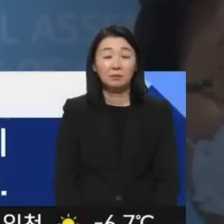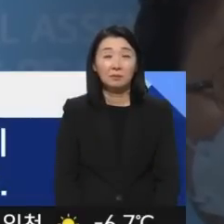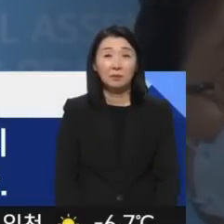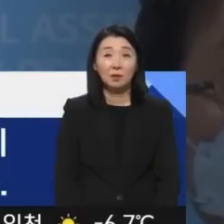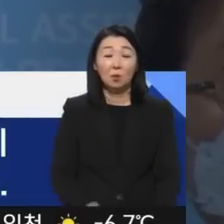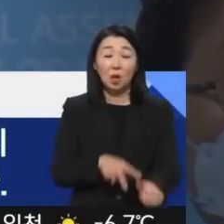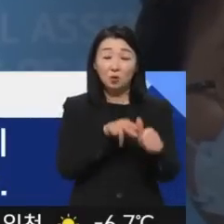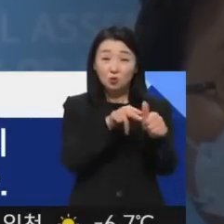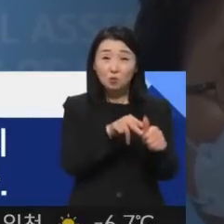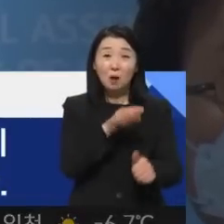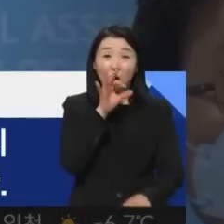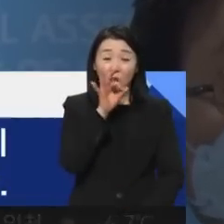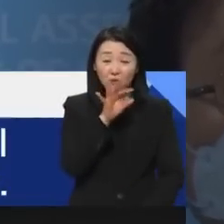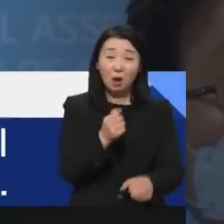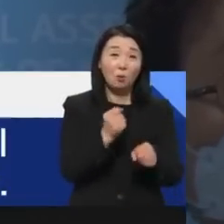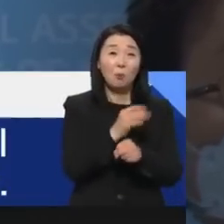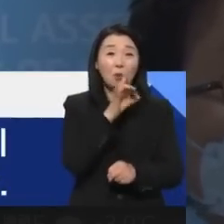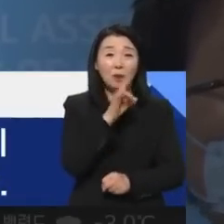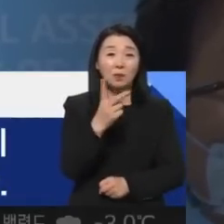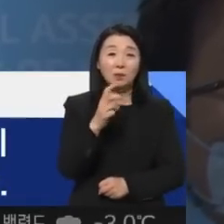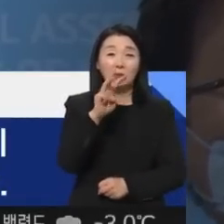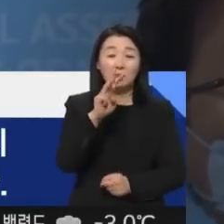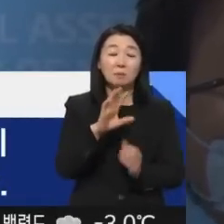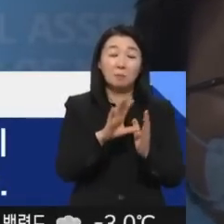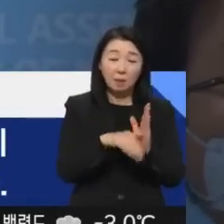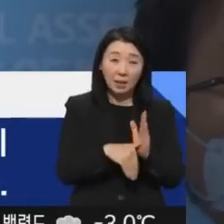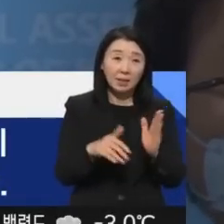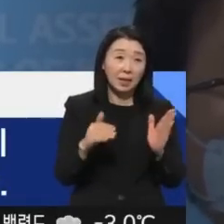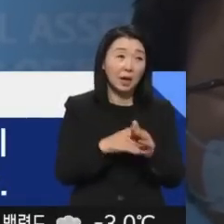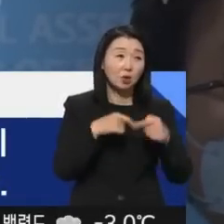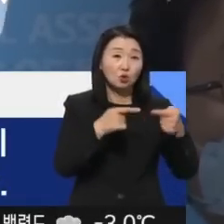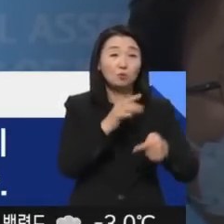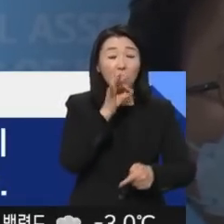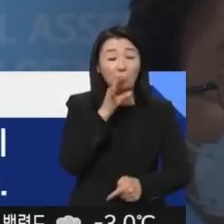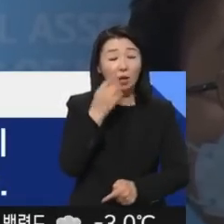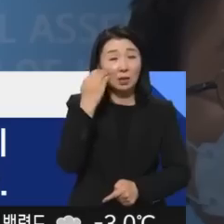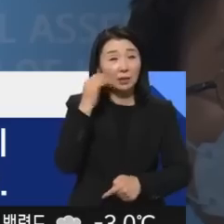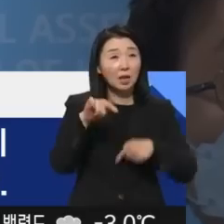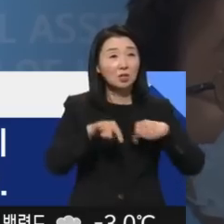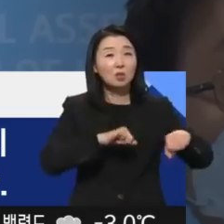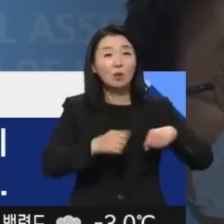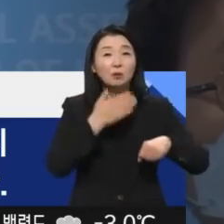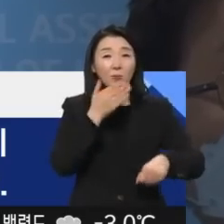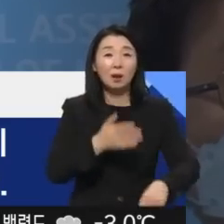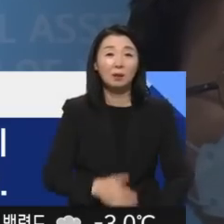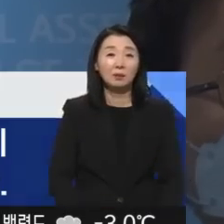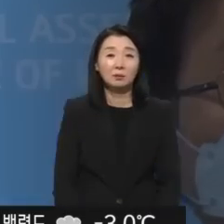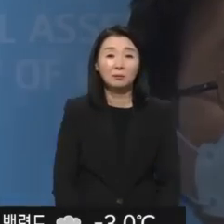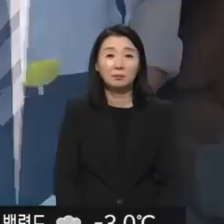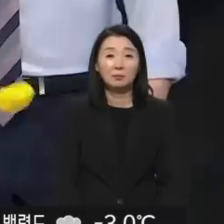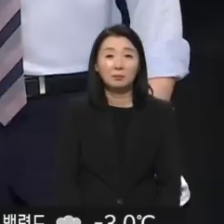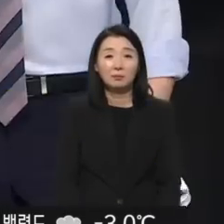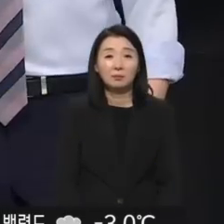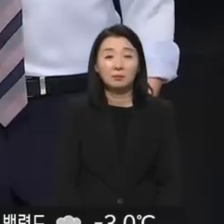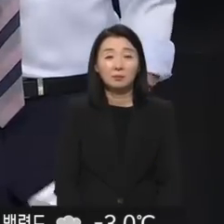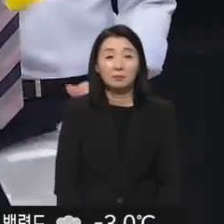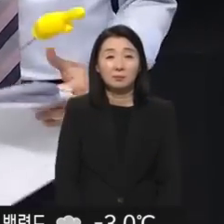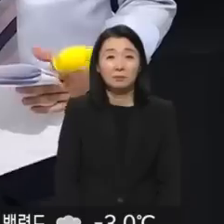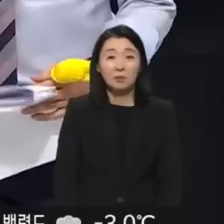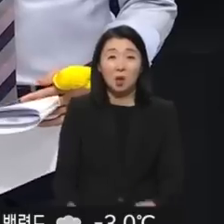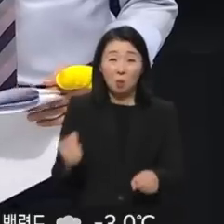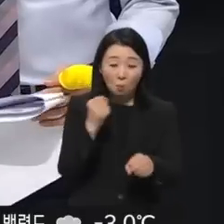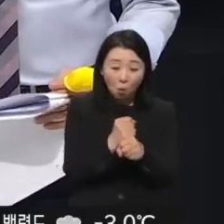않는 것이어서요. 예. 2028년까지 출마할 수 없을 뿐이지 다른 여타의 정치활동들은 충분히 가능합니다. 그럼